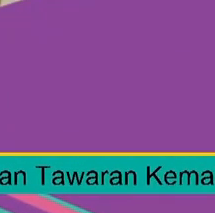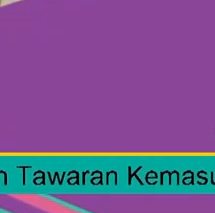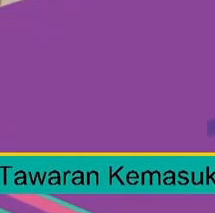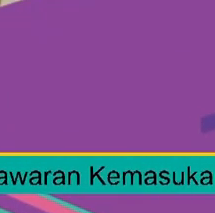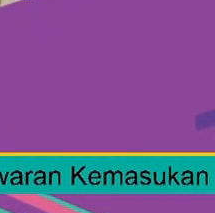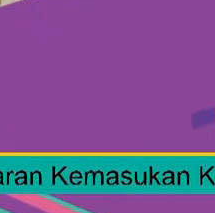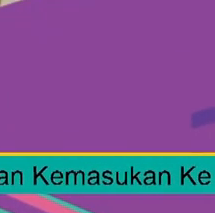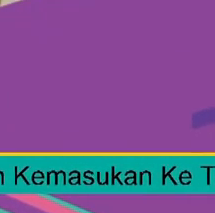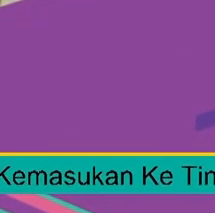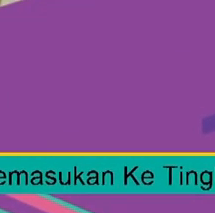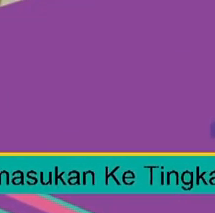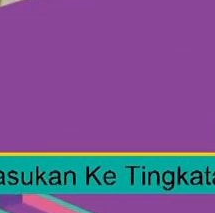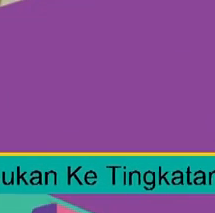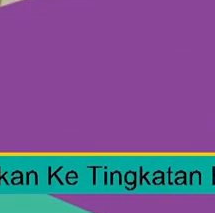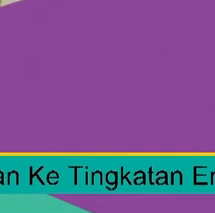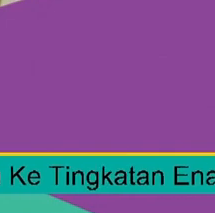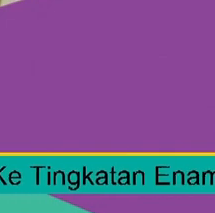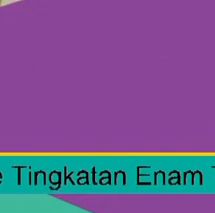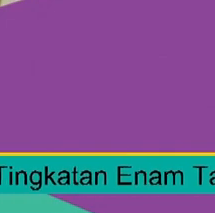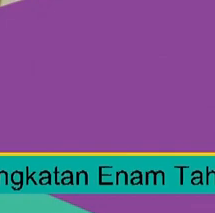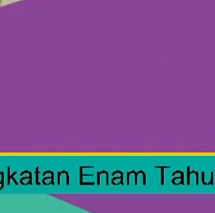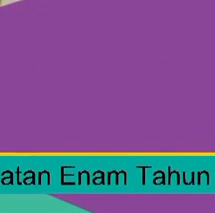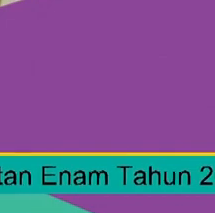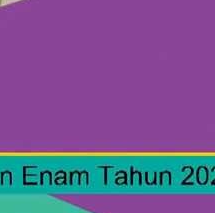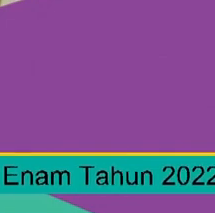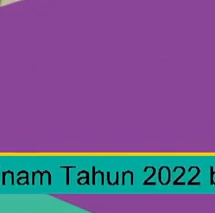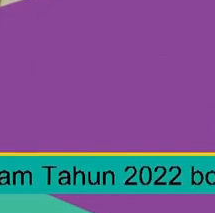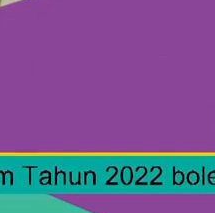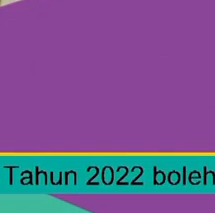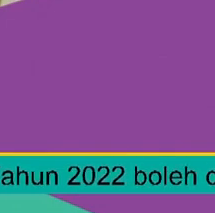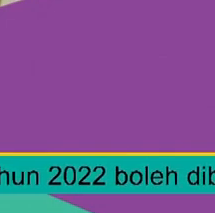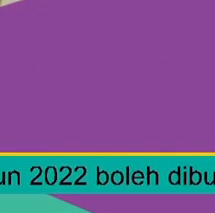Hai menyentuhmu Faiza